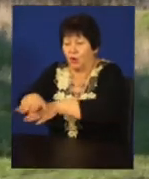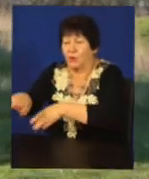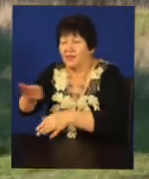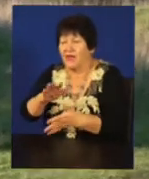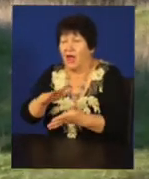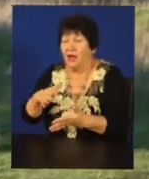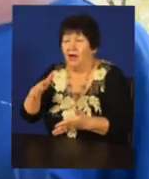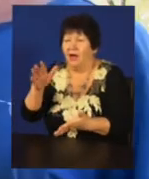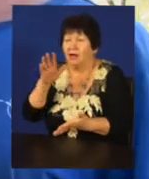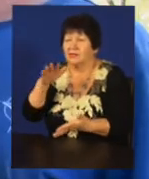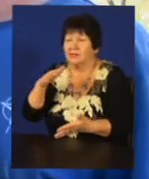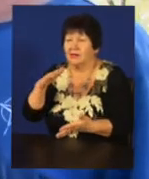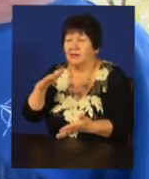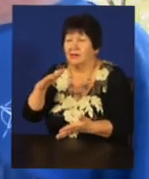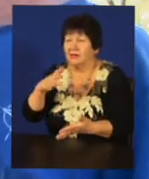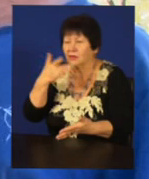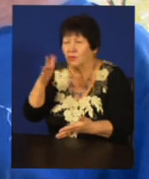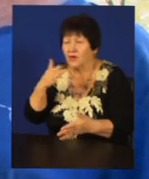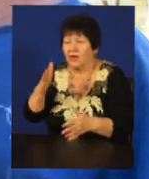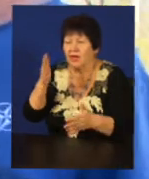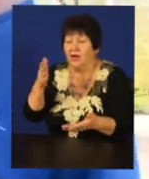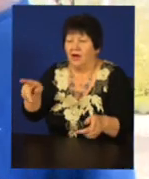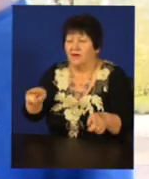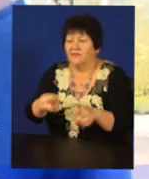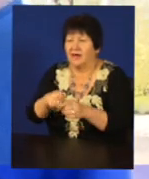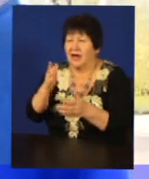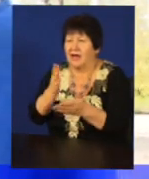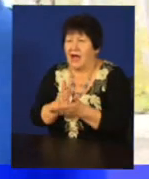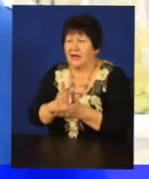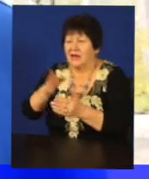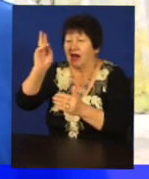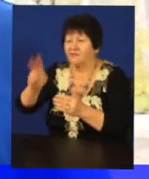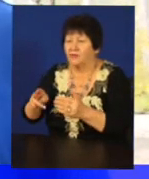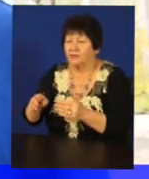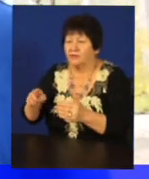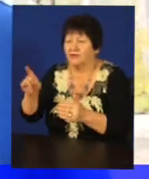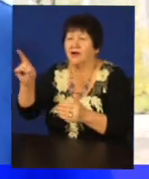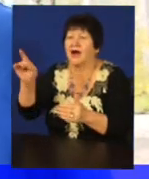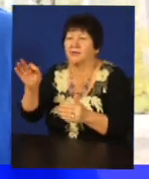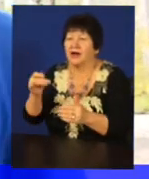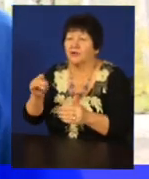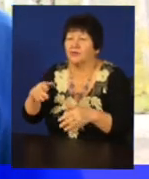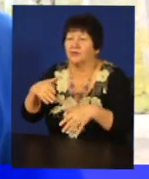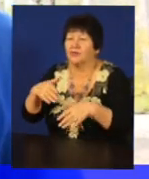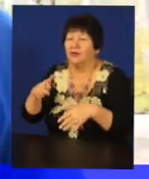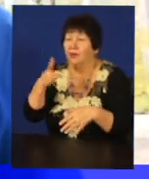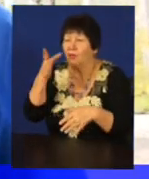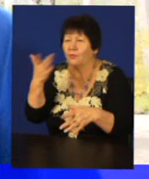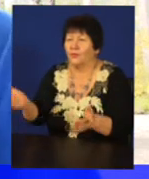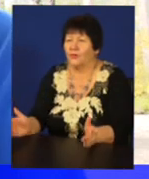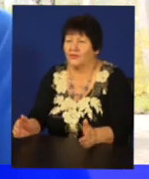neautorizate. Fiecare are în fundul harmanului câte o gunoiște. Și duci